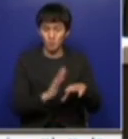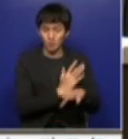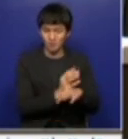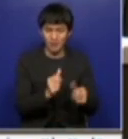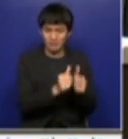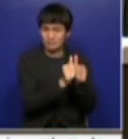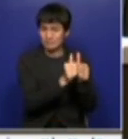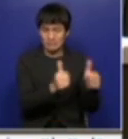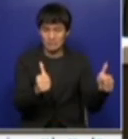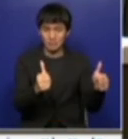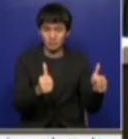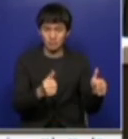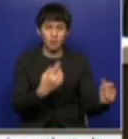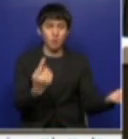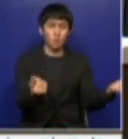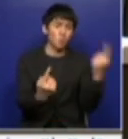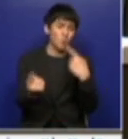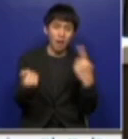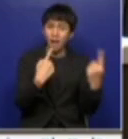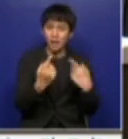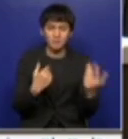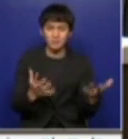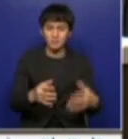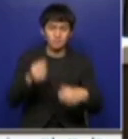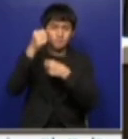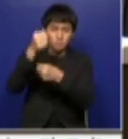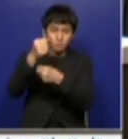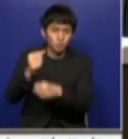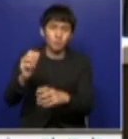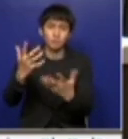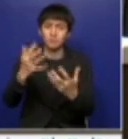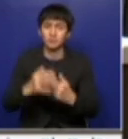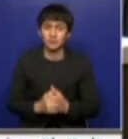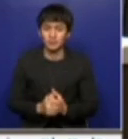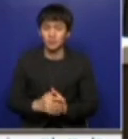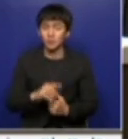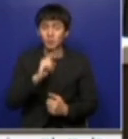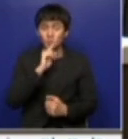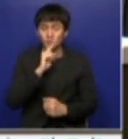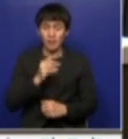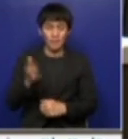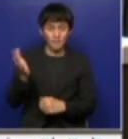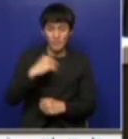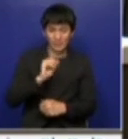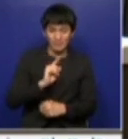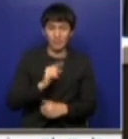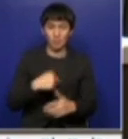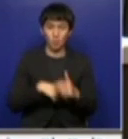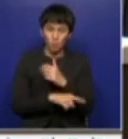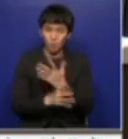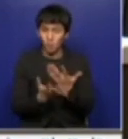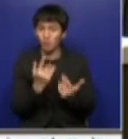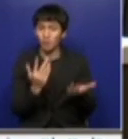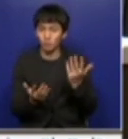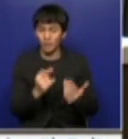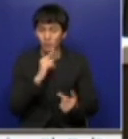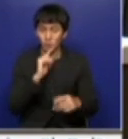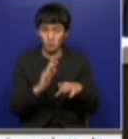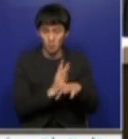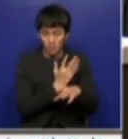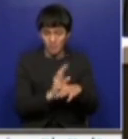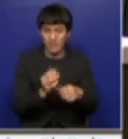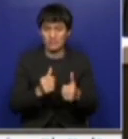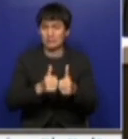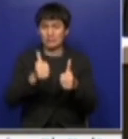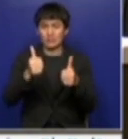นะไม่มีใครพี่เรียกร้องไม่มีใครมาประท้วงแม้ที่มามันจะเป็นอย่างไรก็แล้วแต่แต่ผลการบริหารของท่านนั้นล้มเหลว